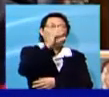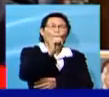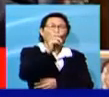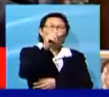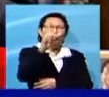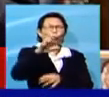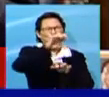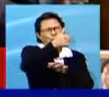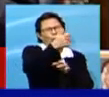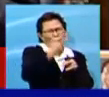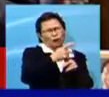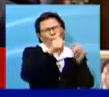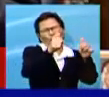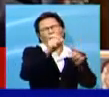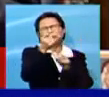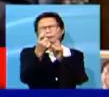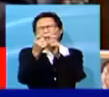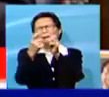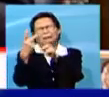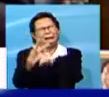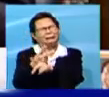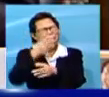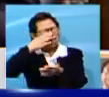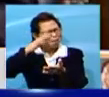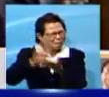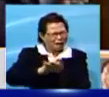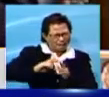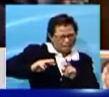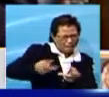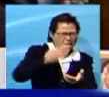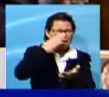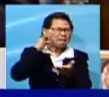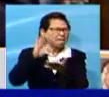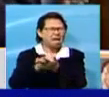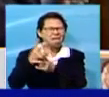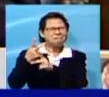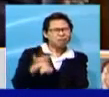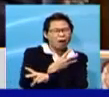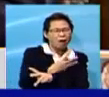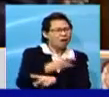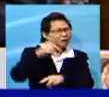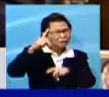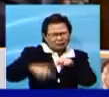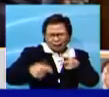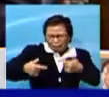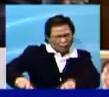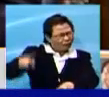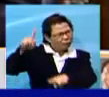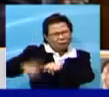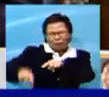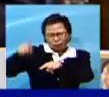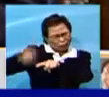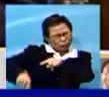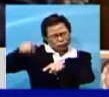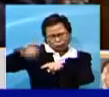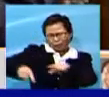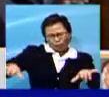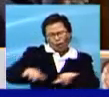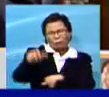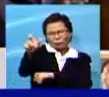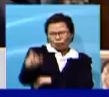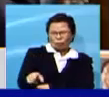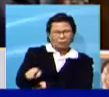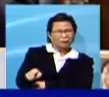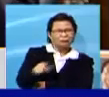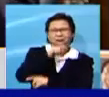okey, 11 kali ada kesan-kesan yang begitu teruk. So oleh itu, ini tidak boleh dibenarkan dibuat oleh seseorang